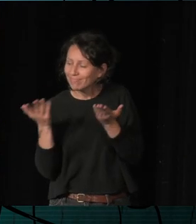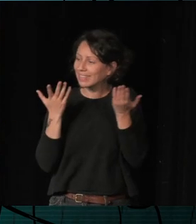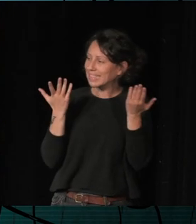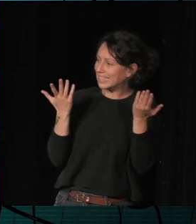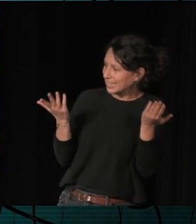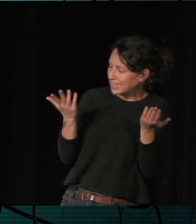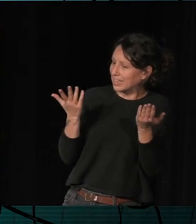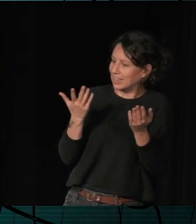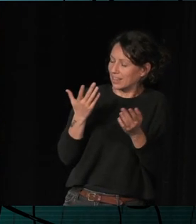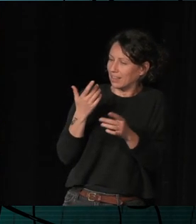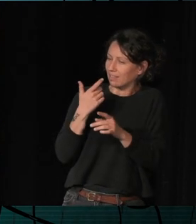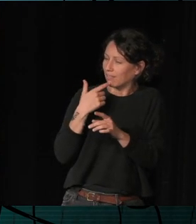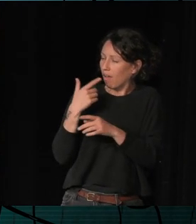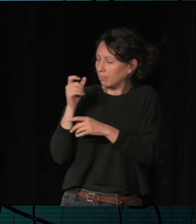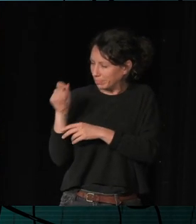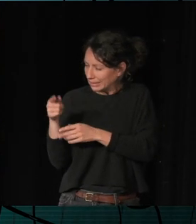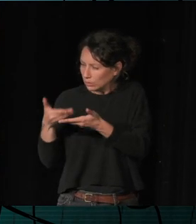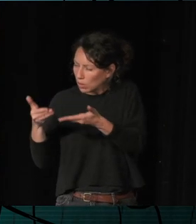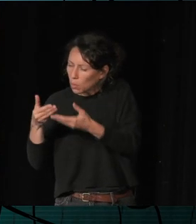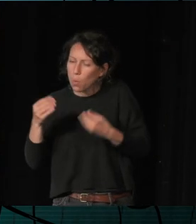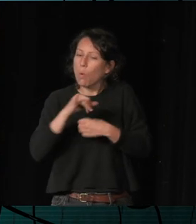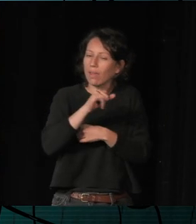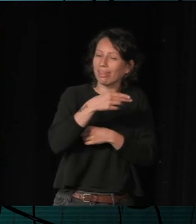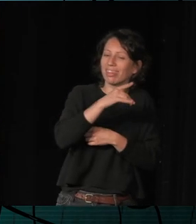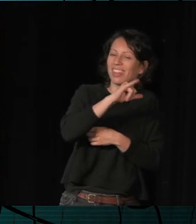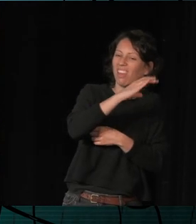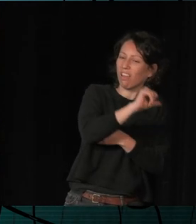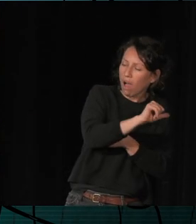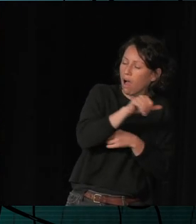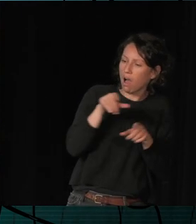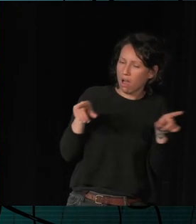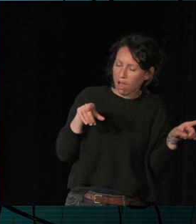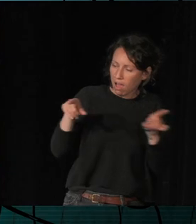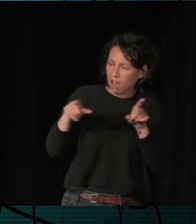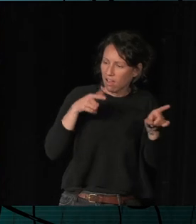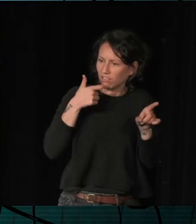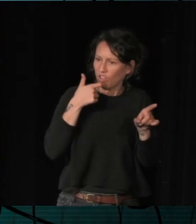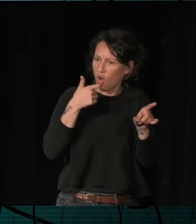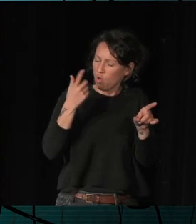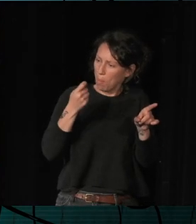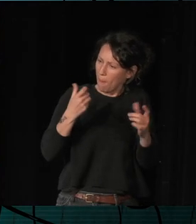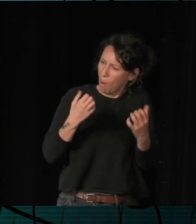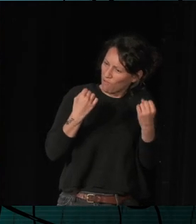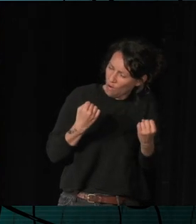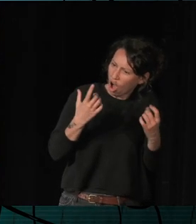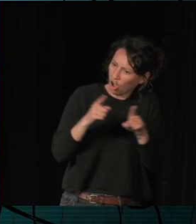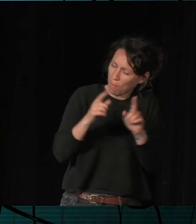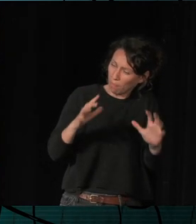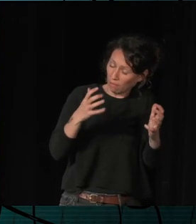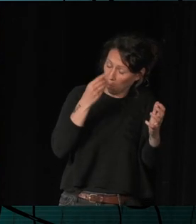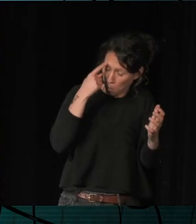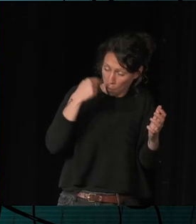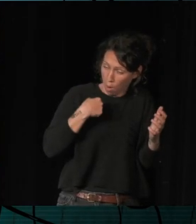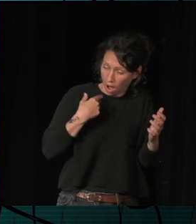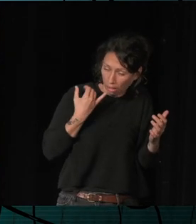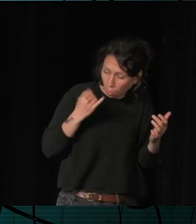moments oublient d'être des jeux et où c'est là où ils sont les plus forts. Et du coup, voilà, pardon, c'était un peu long, mais. Comment toi, en tout